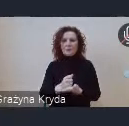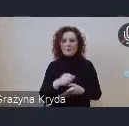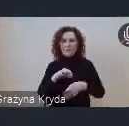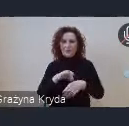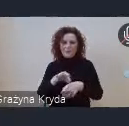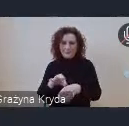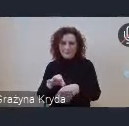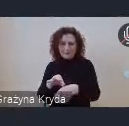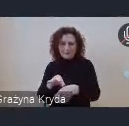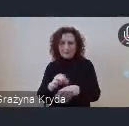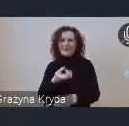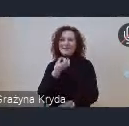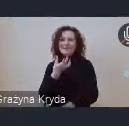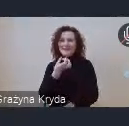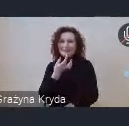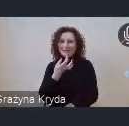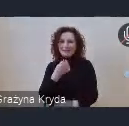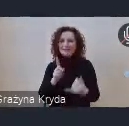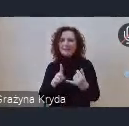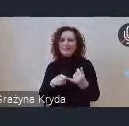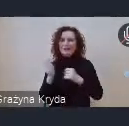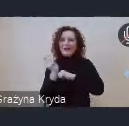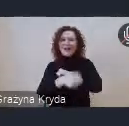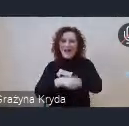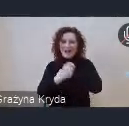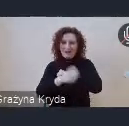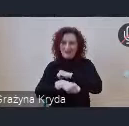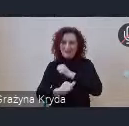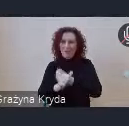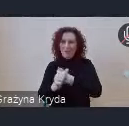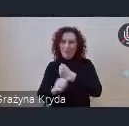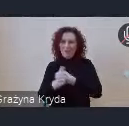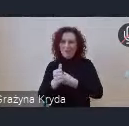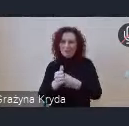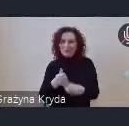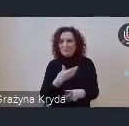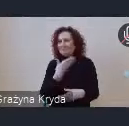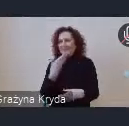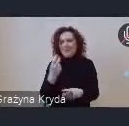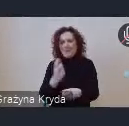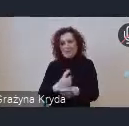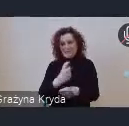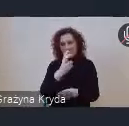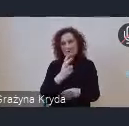kary za brak dostępności to jest ten element który głównie powoduje u ludzi strach i obawy